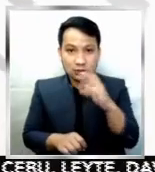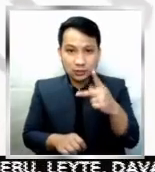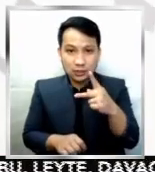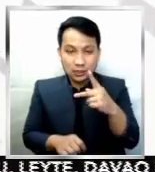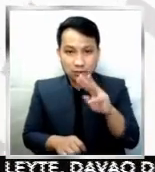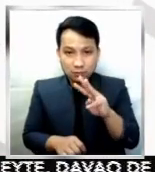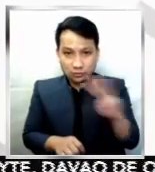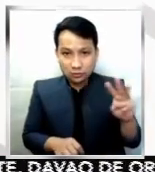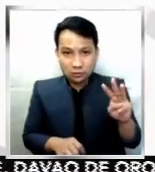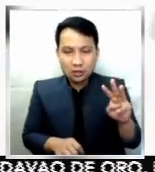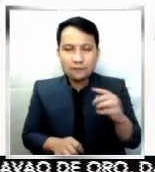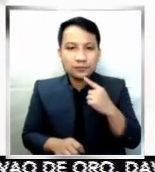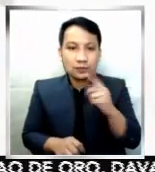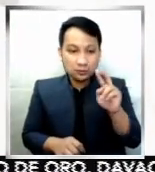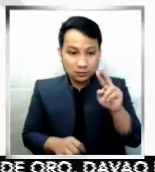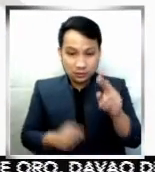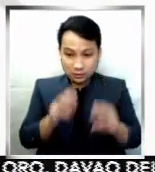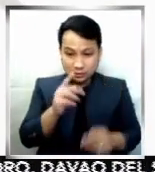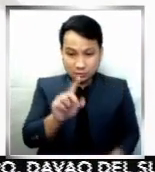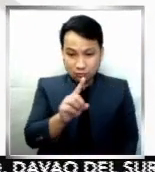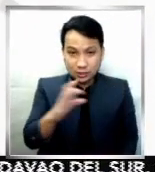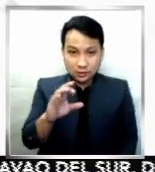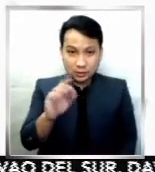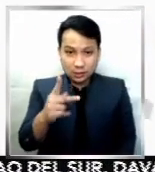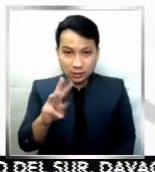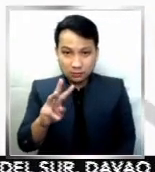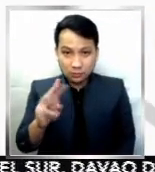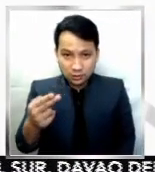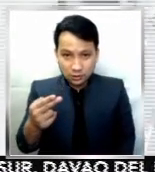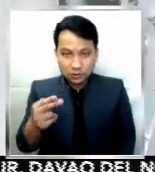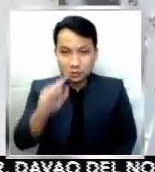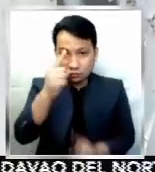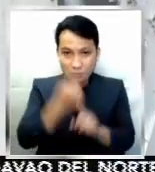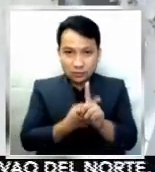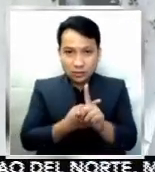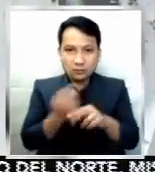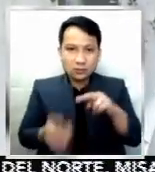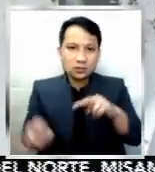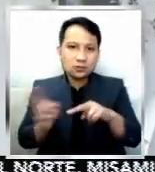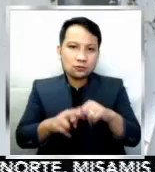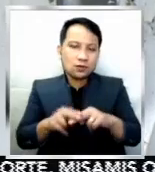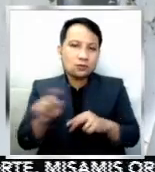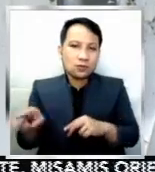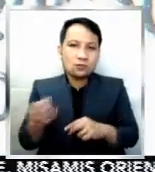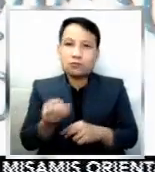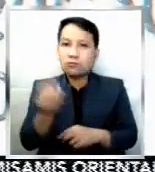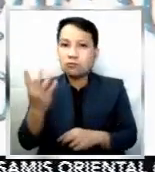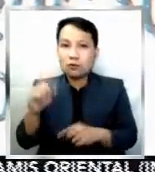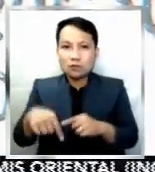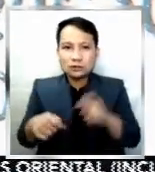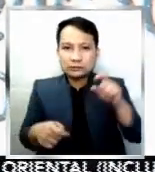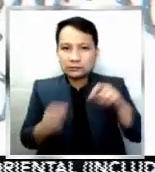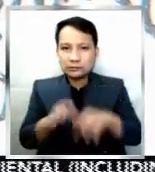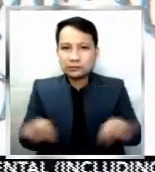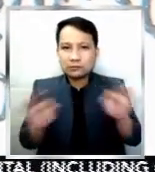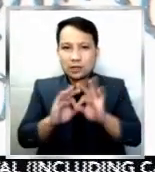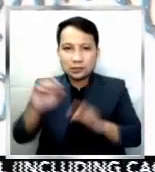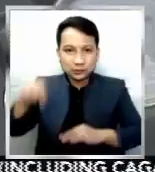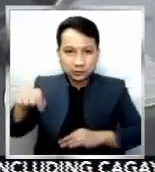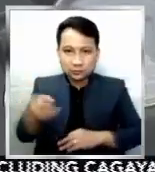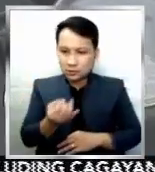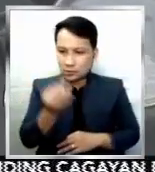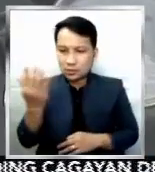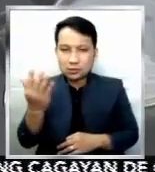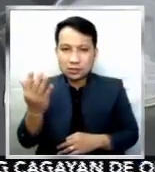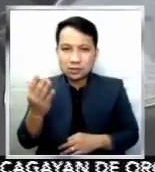may dagdag na 90 pesos sa electric bill para sa Hunyo at Hulyo. Sa taas kasi ng demand, tumaas din ang porsyento ng kuryenteng binili